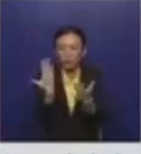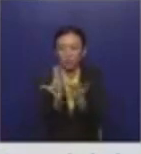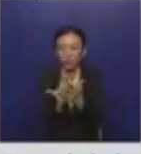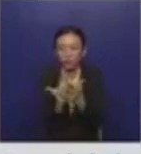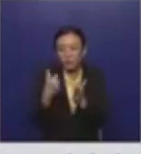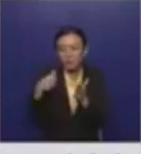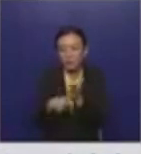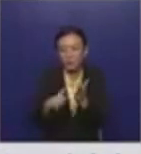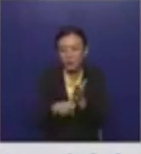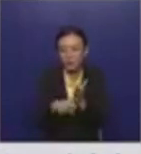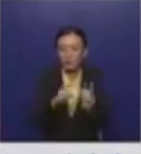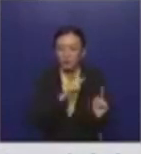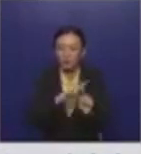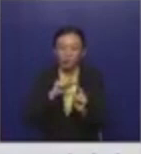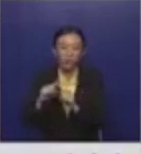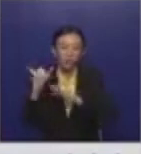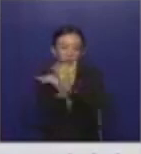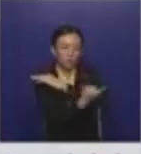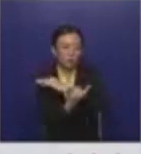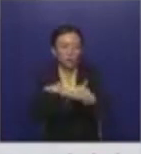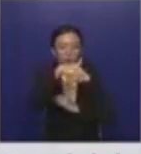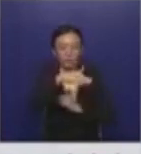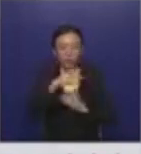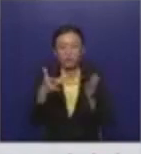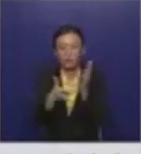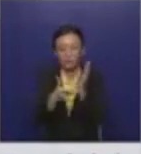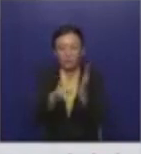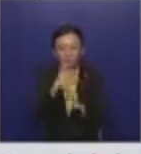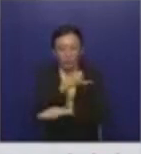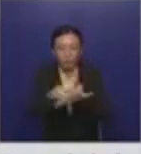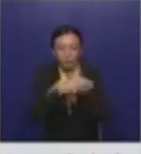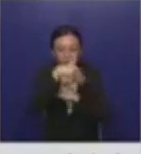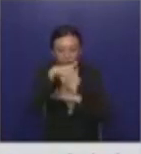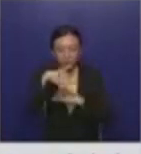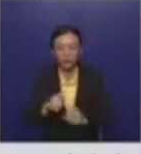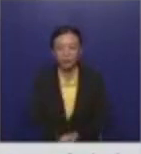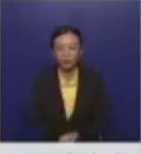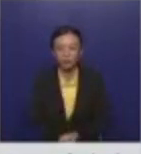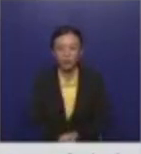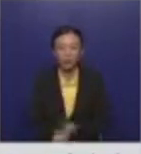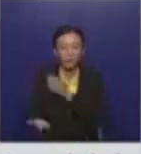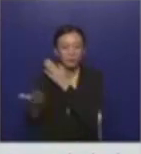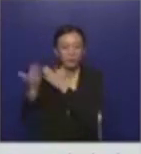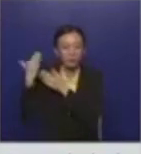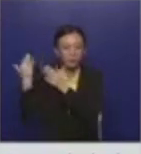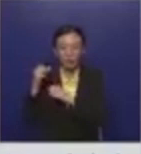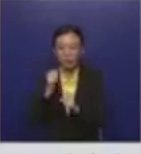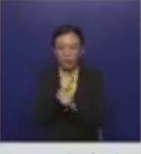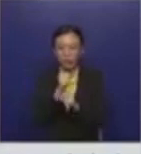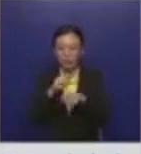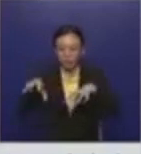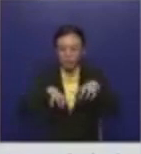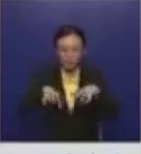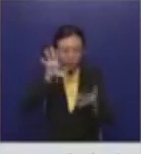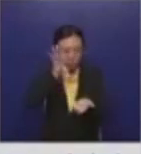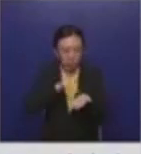การที่อยู่ต่างประเทศทางด้านอิเล็กทรอนิกส์เดิมเราไม่มีโอกาสจัดเก็บรายได้จากคนก